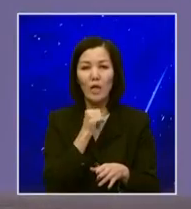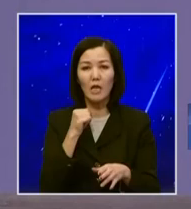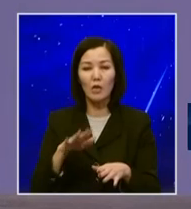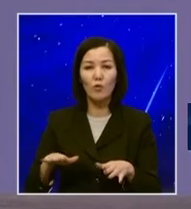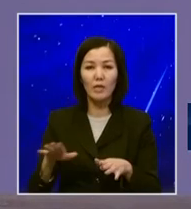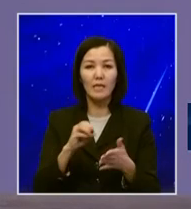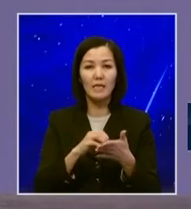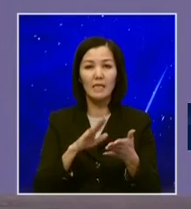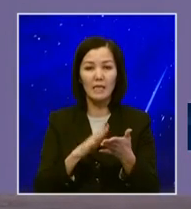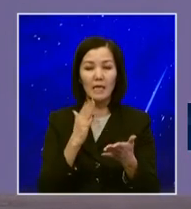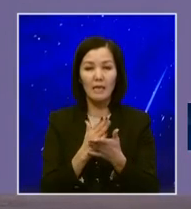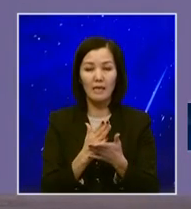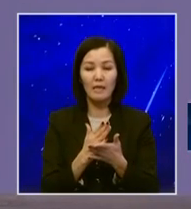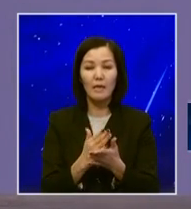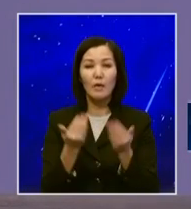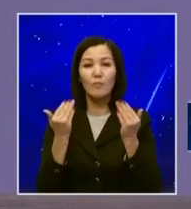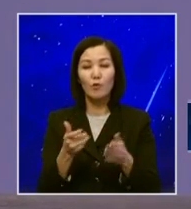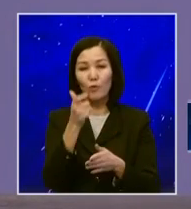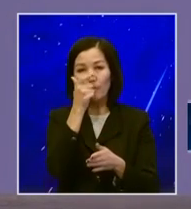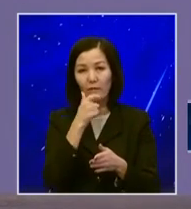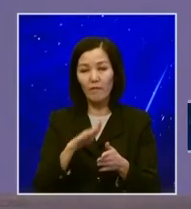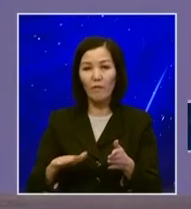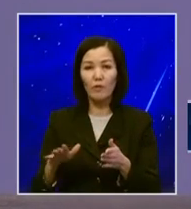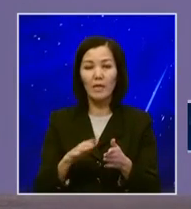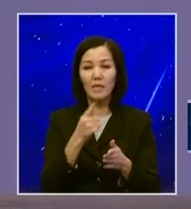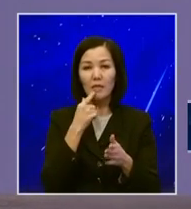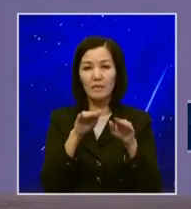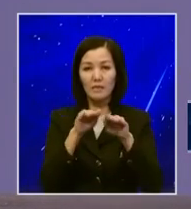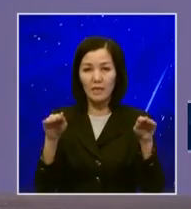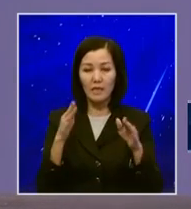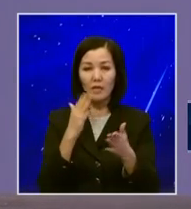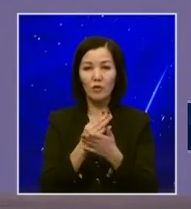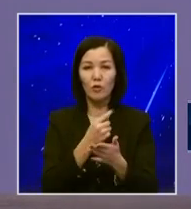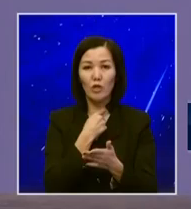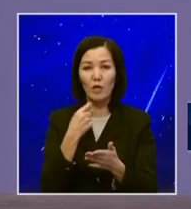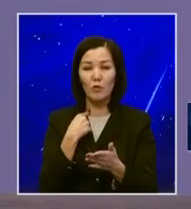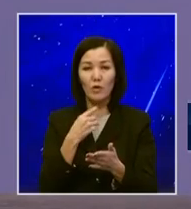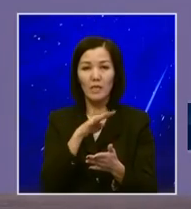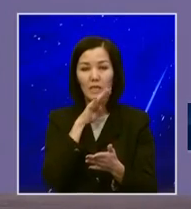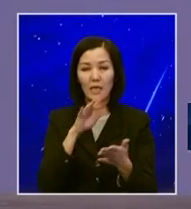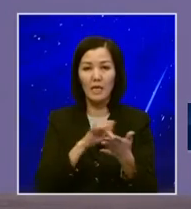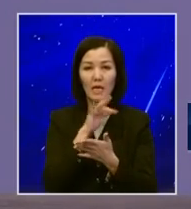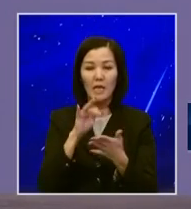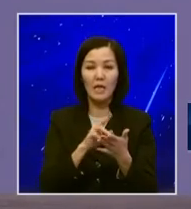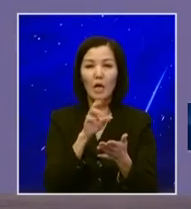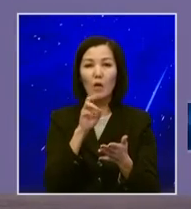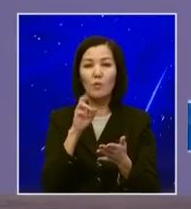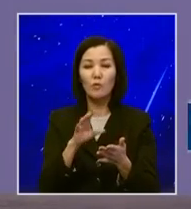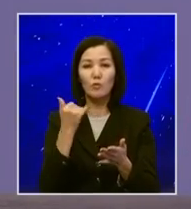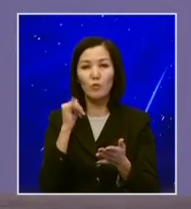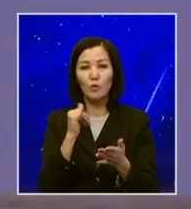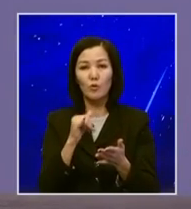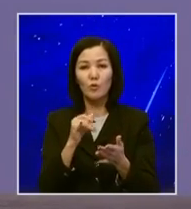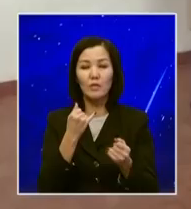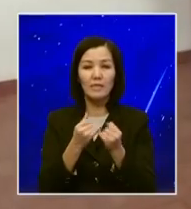тіркелді. Бүгін Панфилов ауданы қызыл аймақта тұр, Талдықорған, Текелі қалалары, Көксу, Ұйғыр аудандары